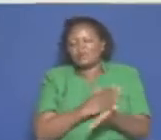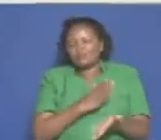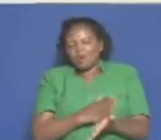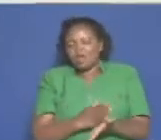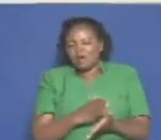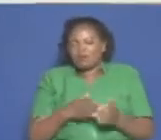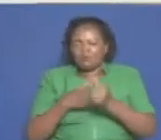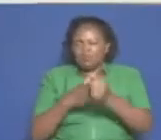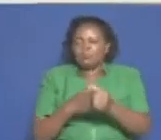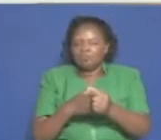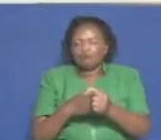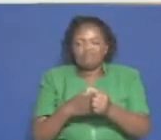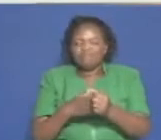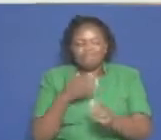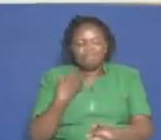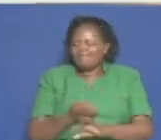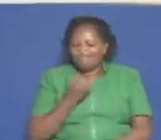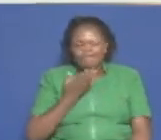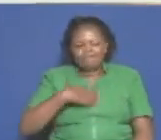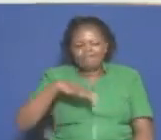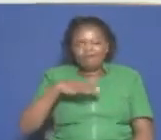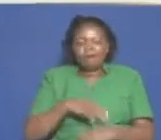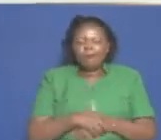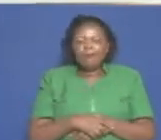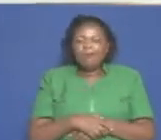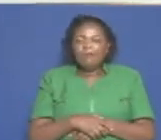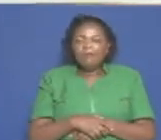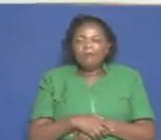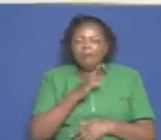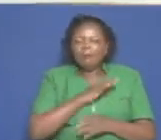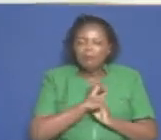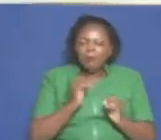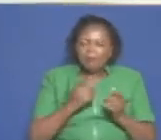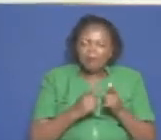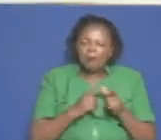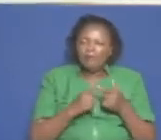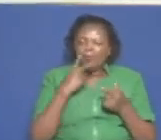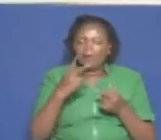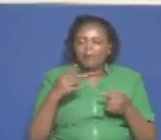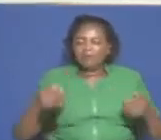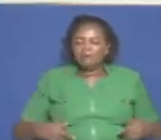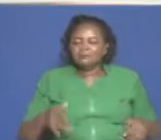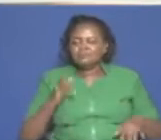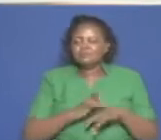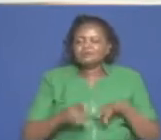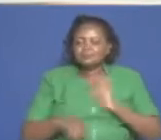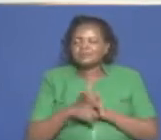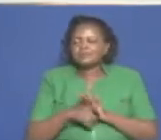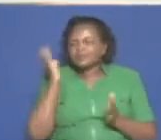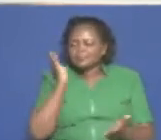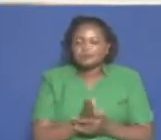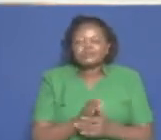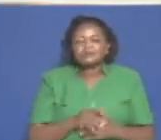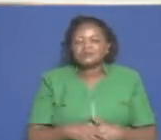kulead, nadhani itakuwa disadvantage kwake. Mm-hmm. So mimi kwangu naona ni kama pia ni pigo kwa vijana. Jambo lini ambalo naweza sema juu ya